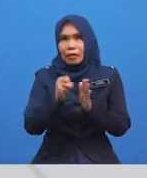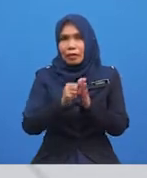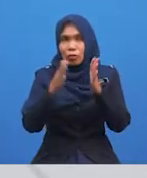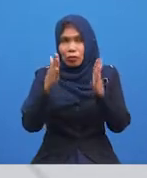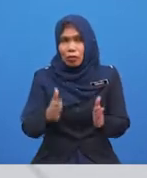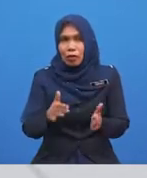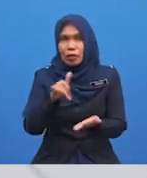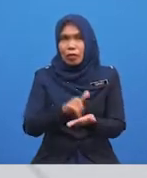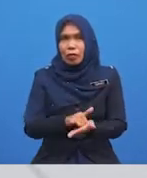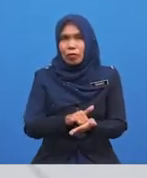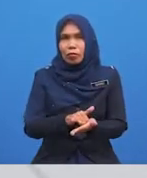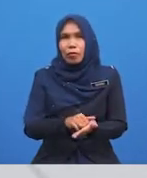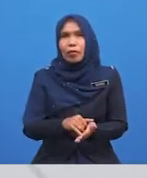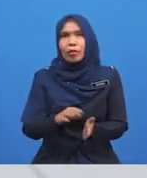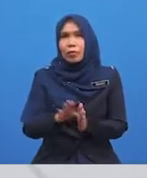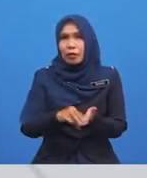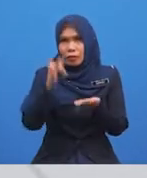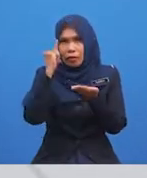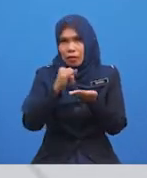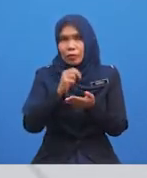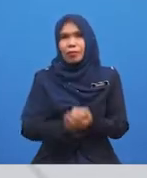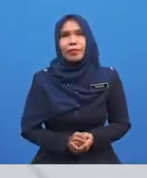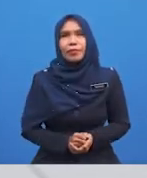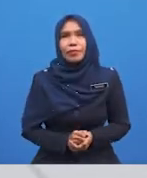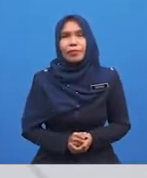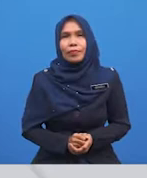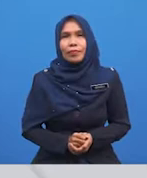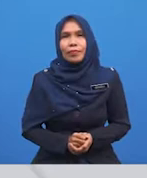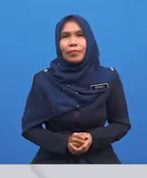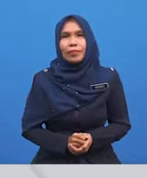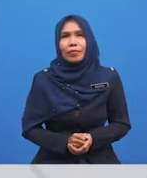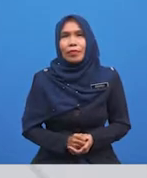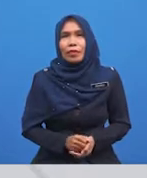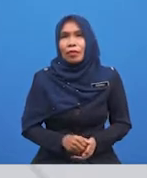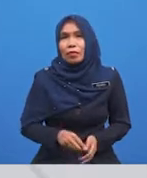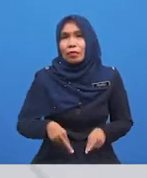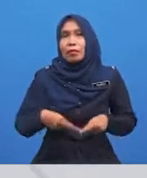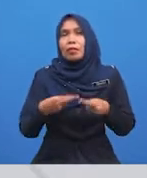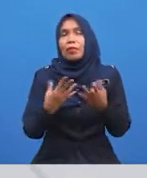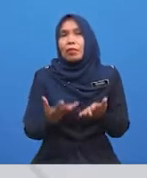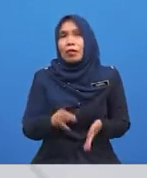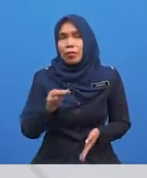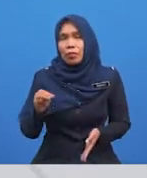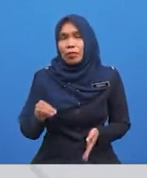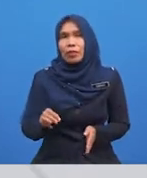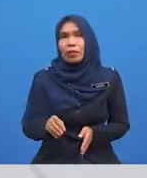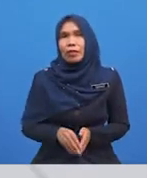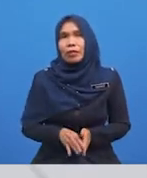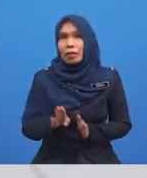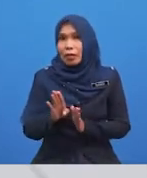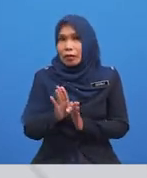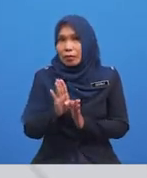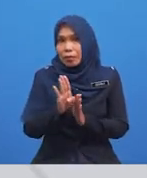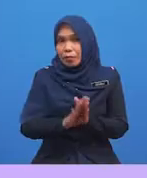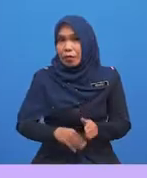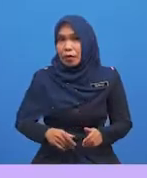hairanlah apabila ramai murid-murid berlumba-lumba untuk melanjutkan pelajaran mereka di peringkat yang